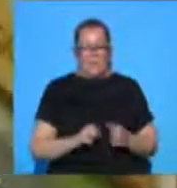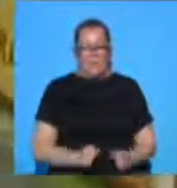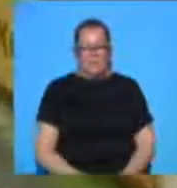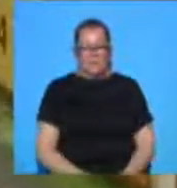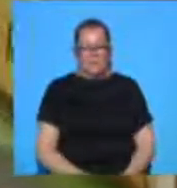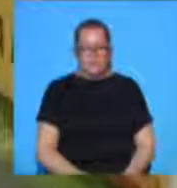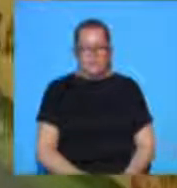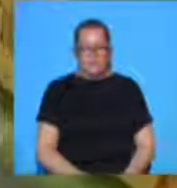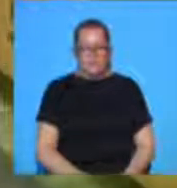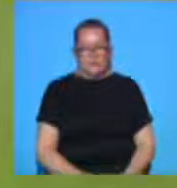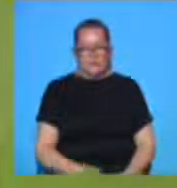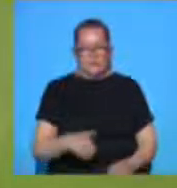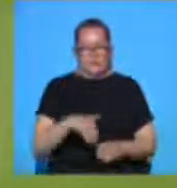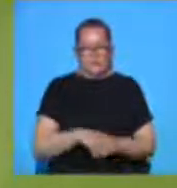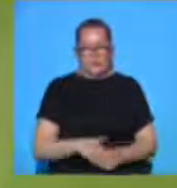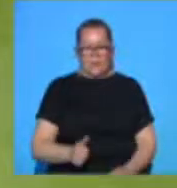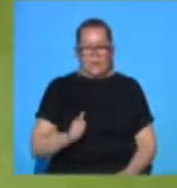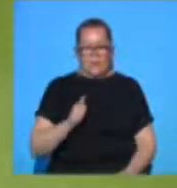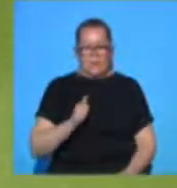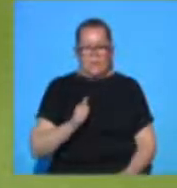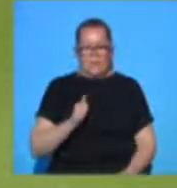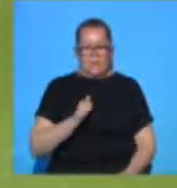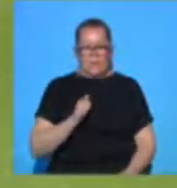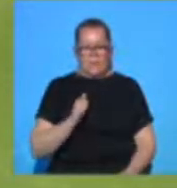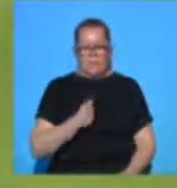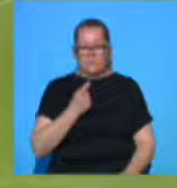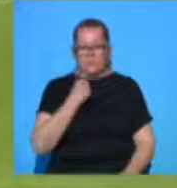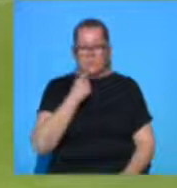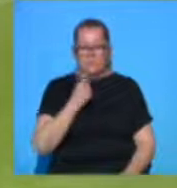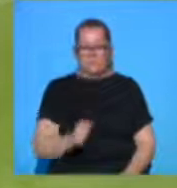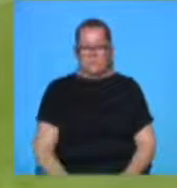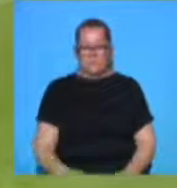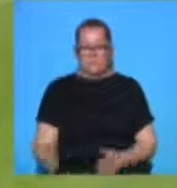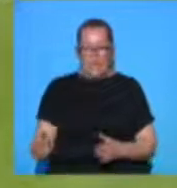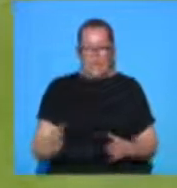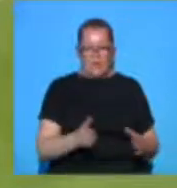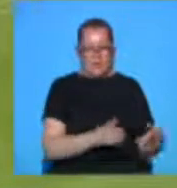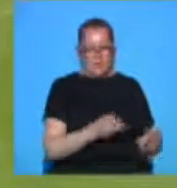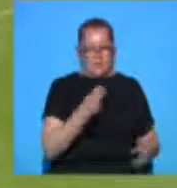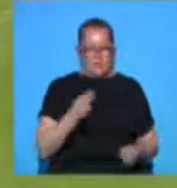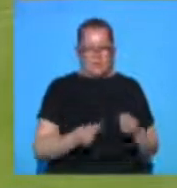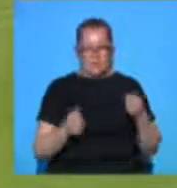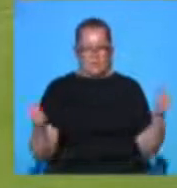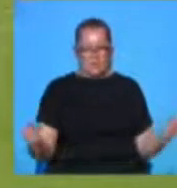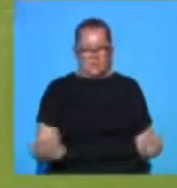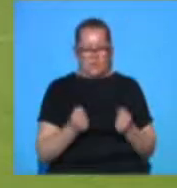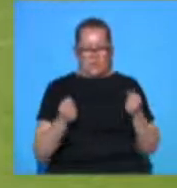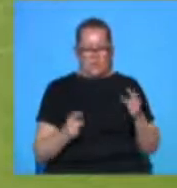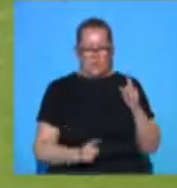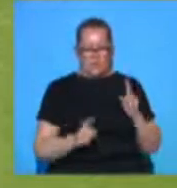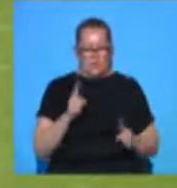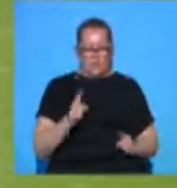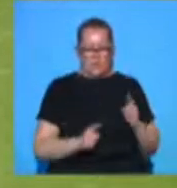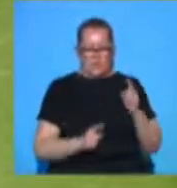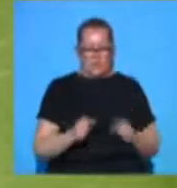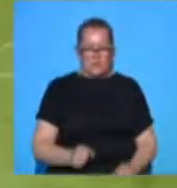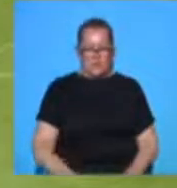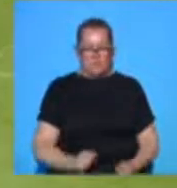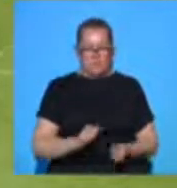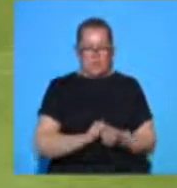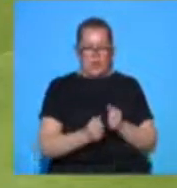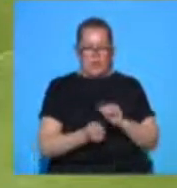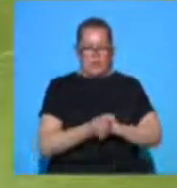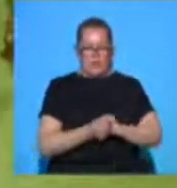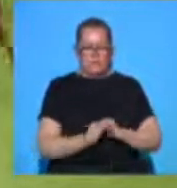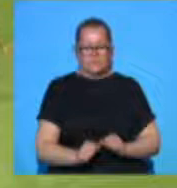pentru speranțele FCSB, în plasa porții oltenilor. A urmat un fotbal deficitar în prima parte, chiar dacă s-au duelat două dintre cele